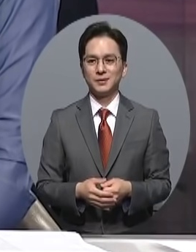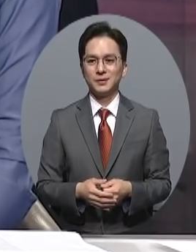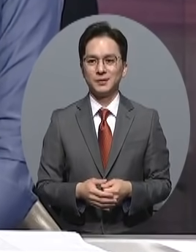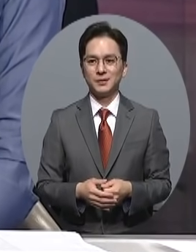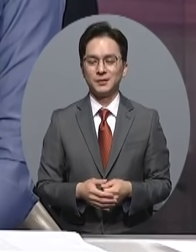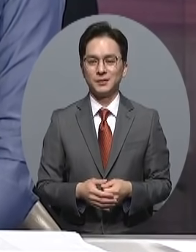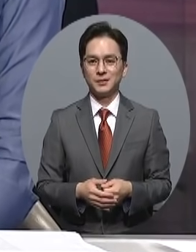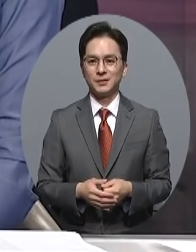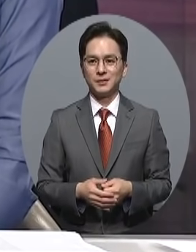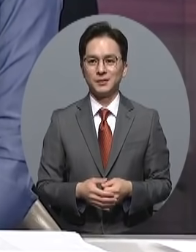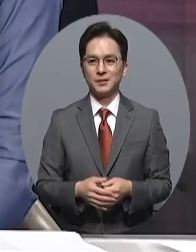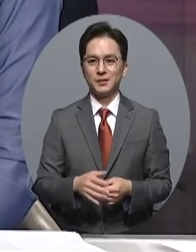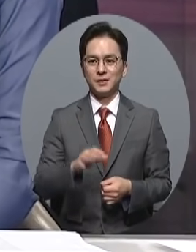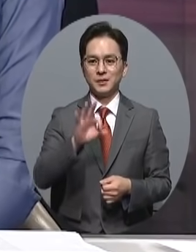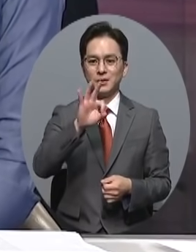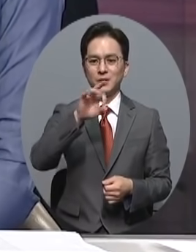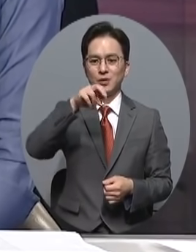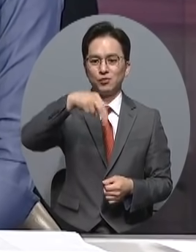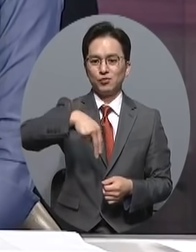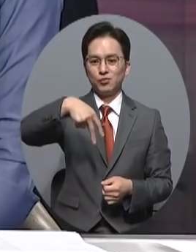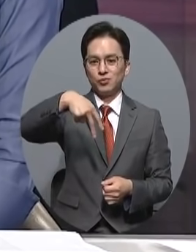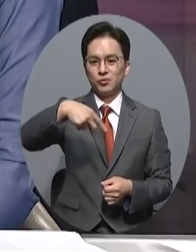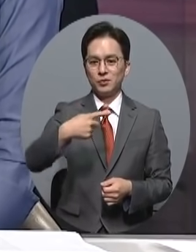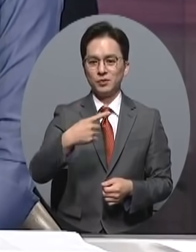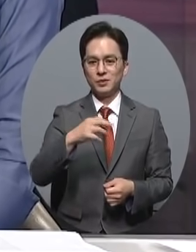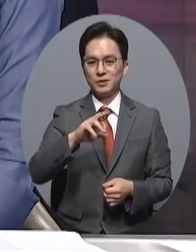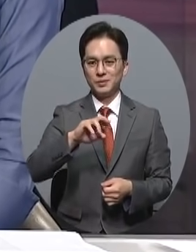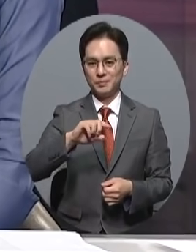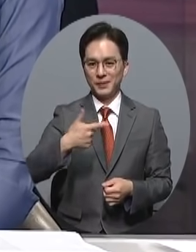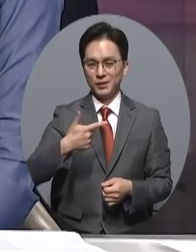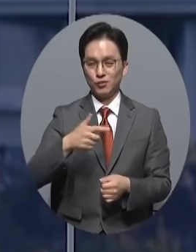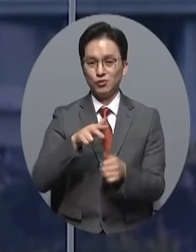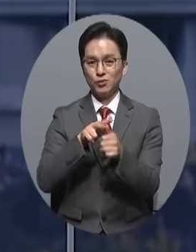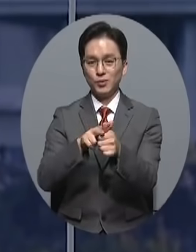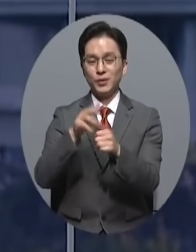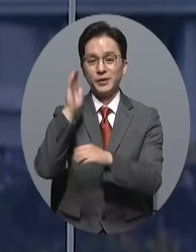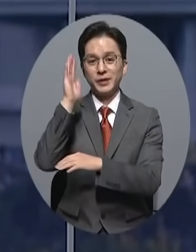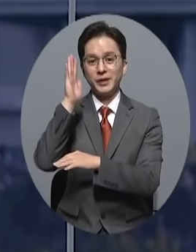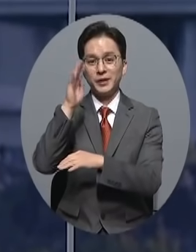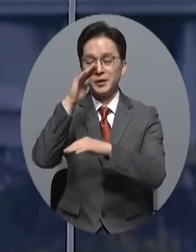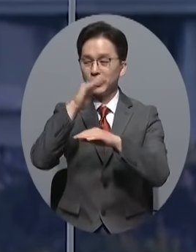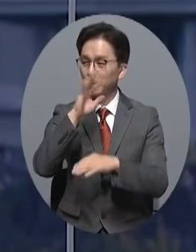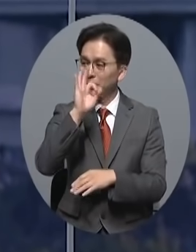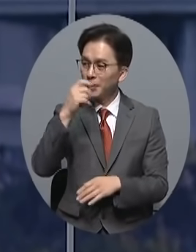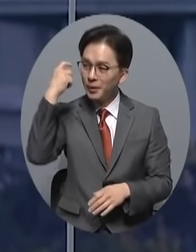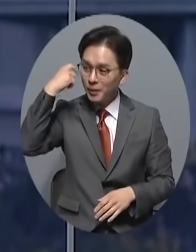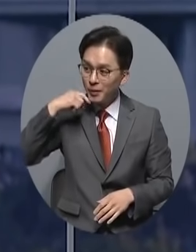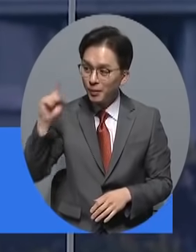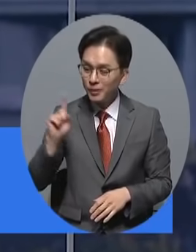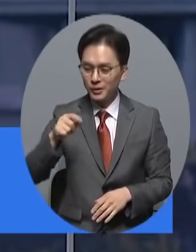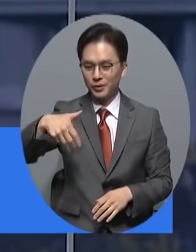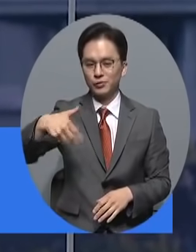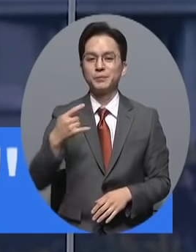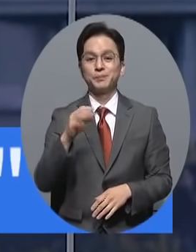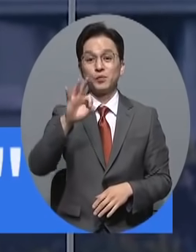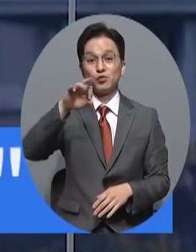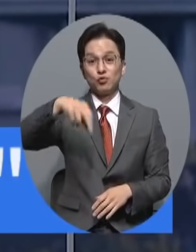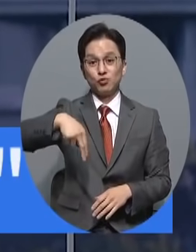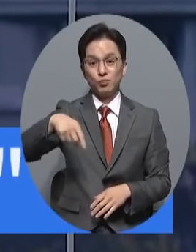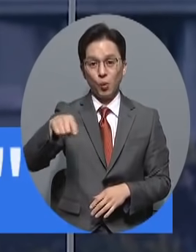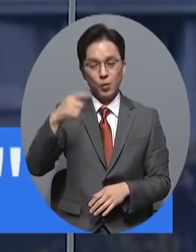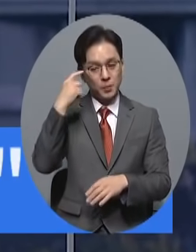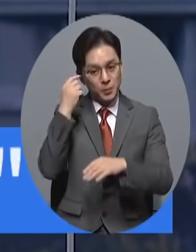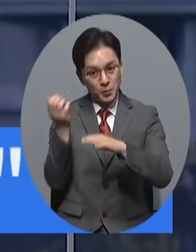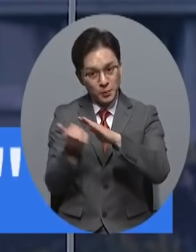연결시키고 싶은 네. 마음이 네. 있는 네. 듯하게 네. 느껴져요. 어떻게 들으셨습니까? 저는 이제 유승민 후보의 전략이 두 가지가 있다고 봅니다. 그러니까 첫 번째가 유승민 후보가 항상